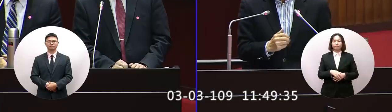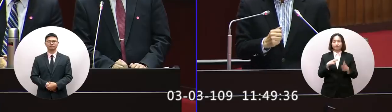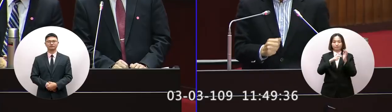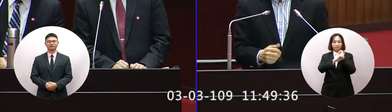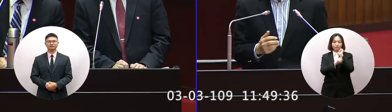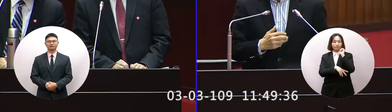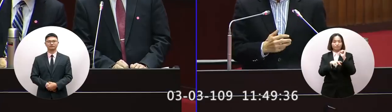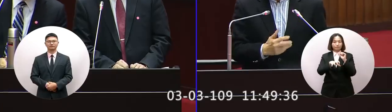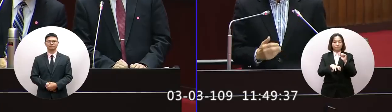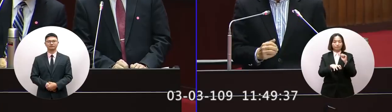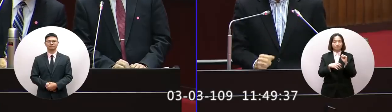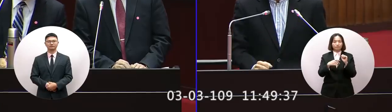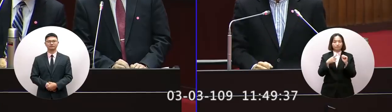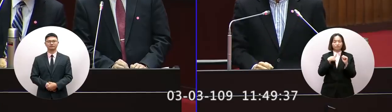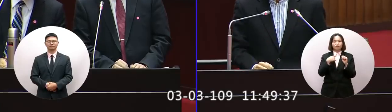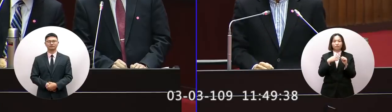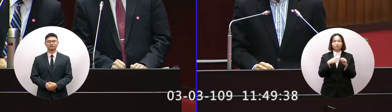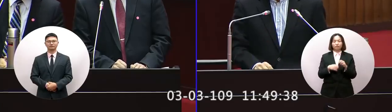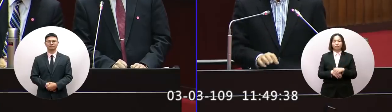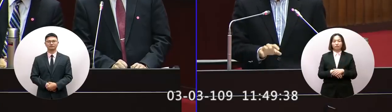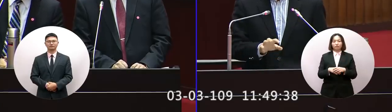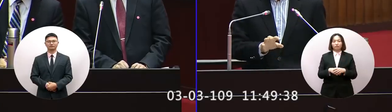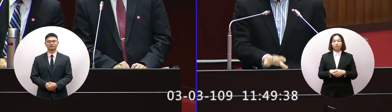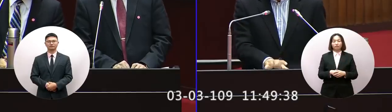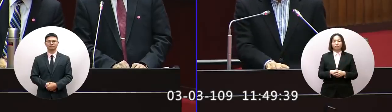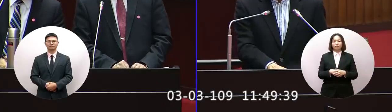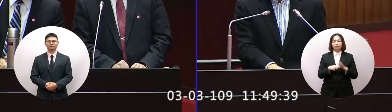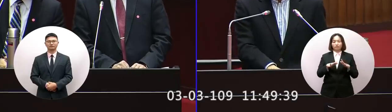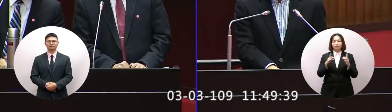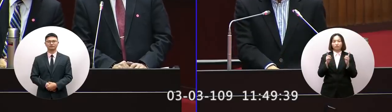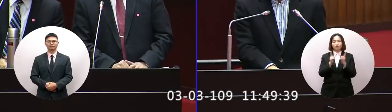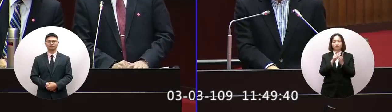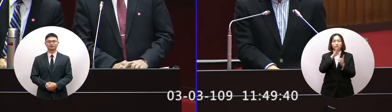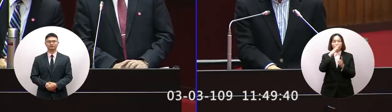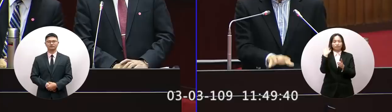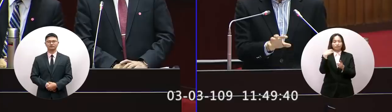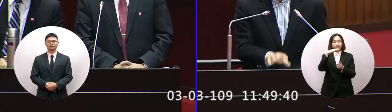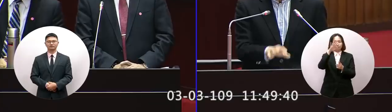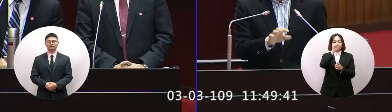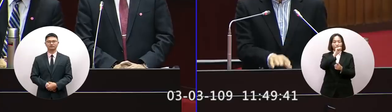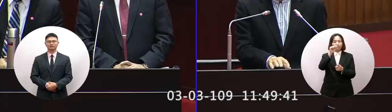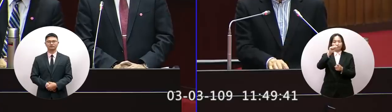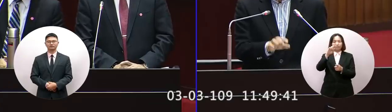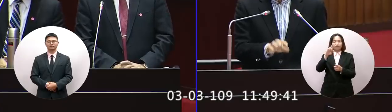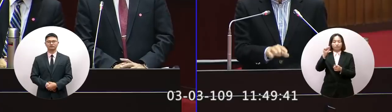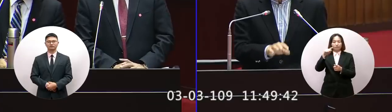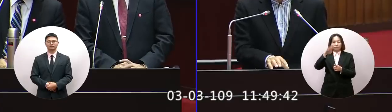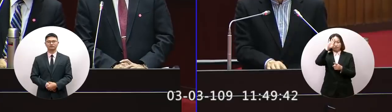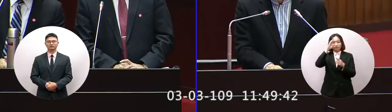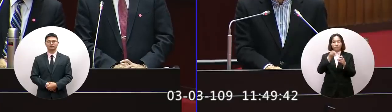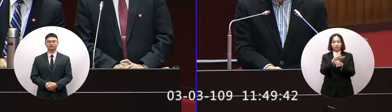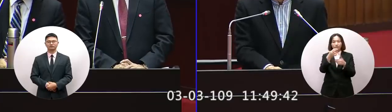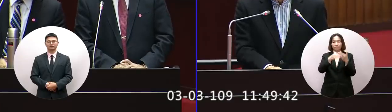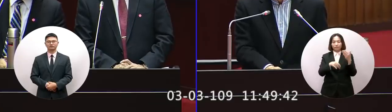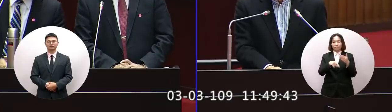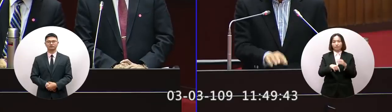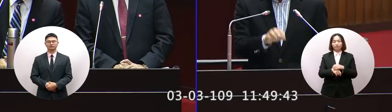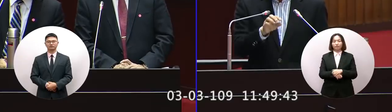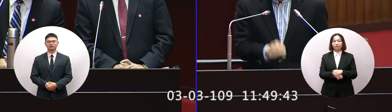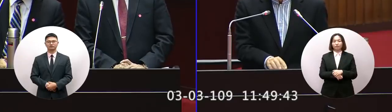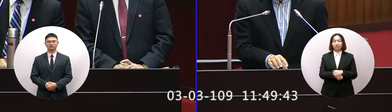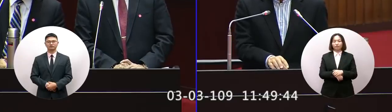立法院啦我叫你顧喔SARS條例那時候行政院長叫做遊行軍